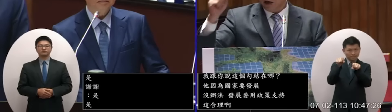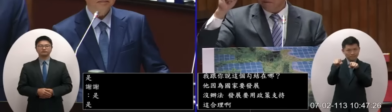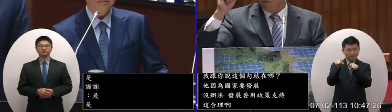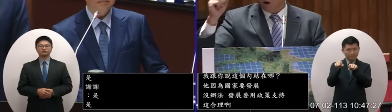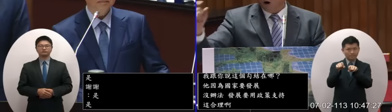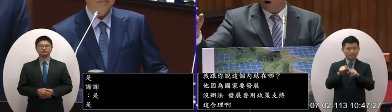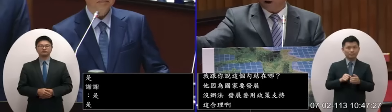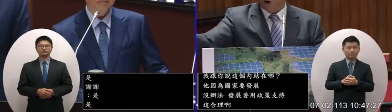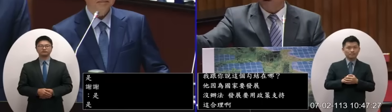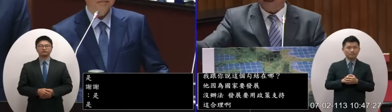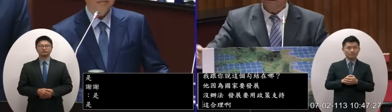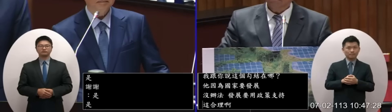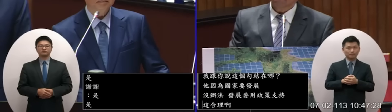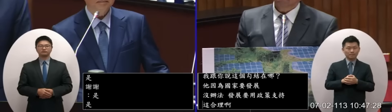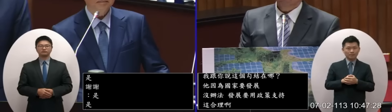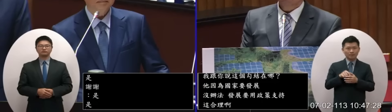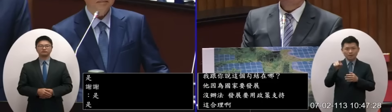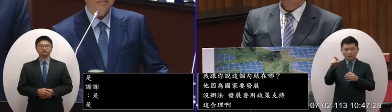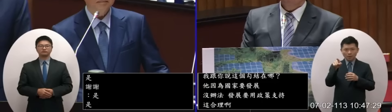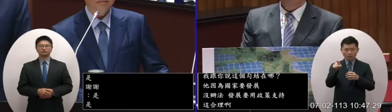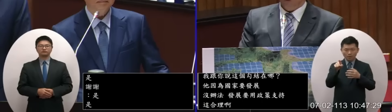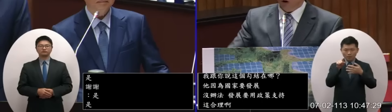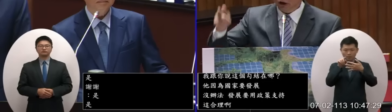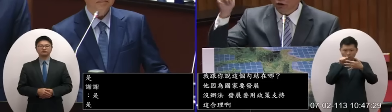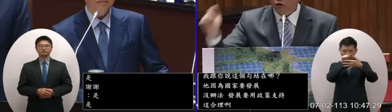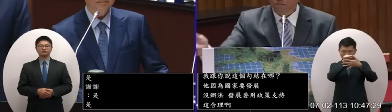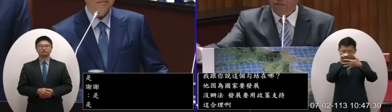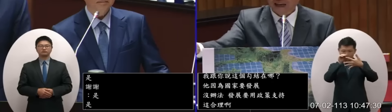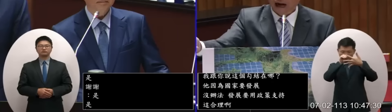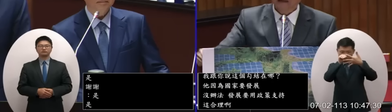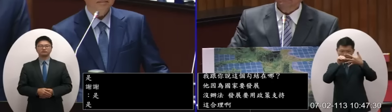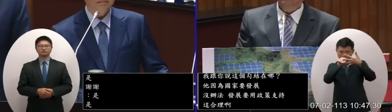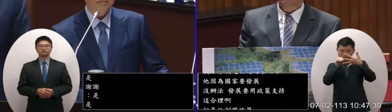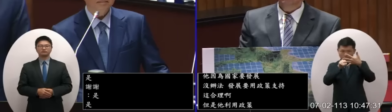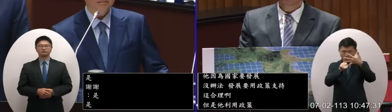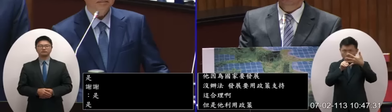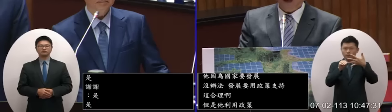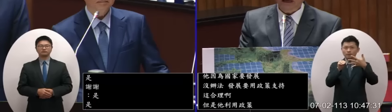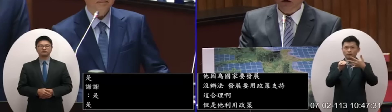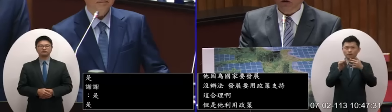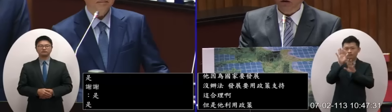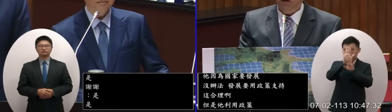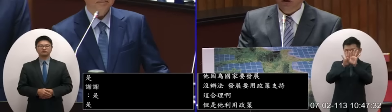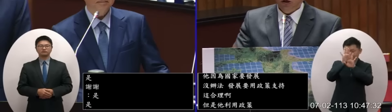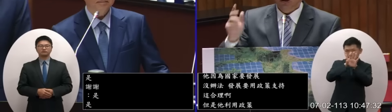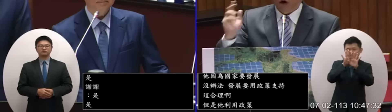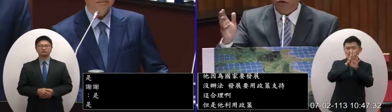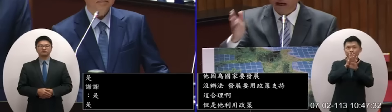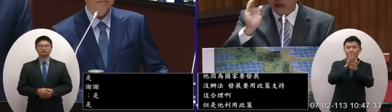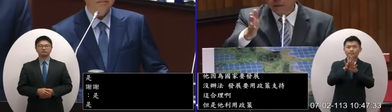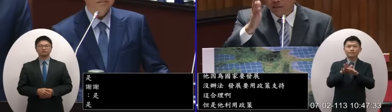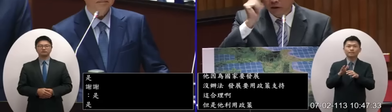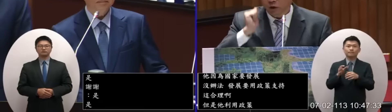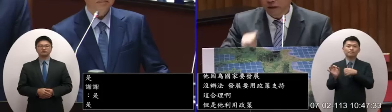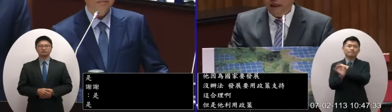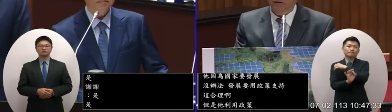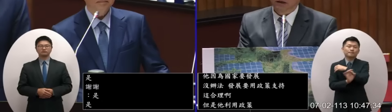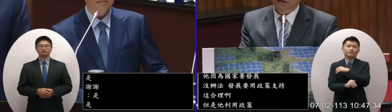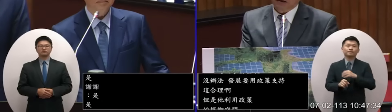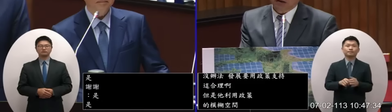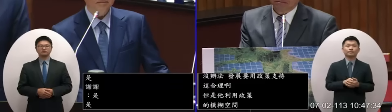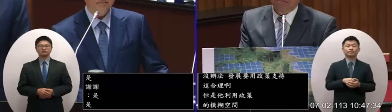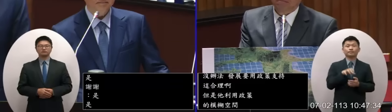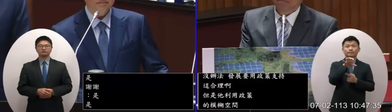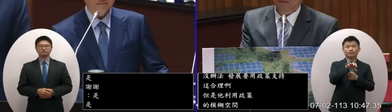的模糊的空间，河流顺便坑。我甲你讲，农地买袂免税，你知无？院